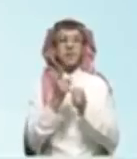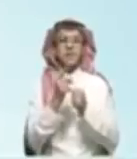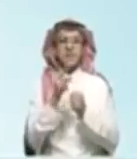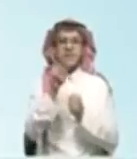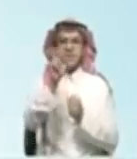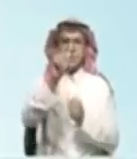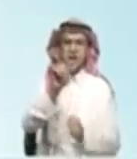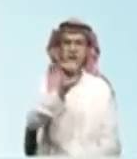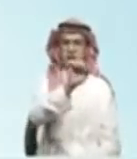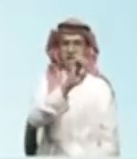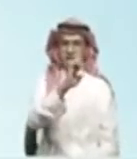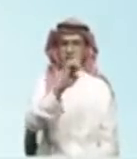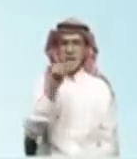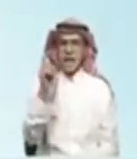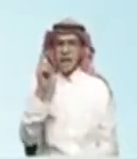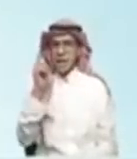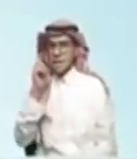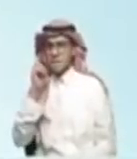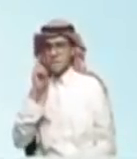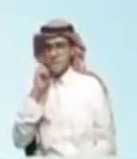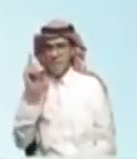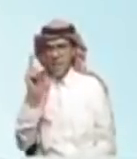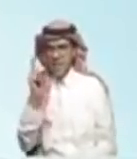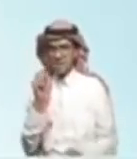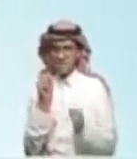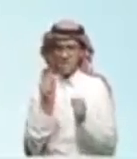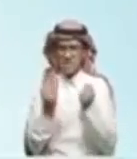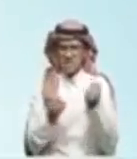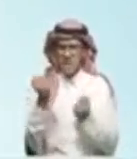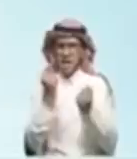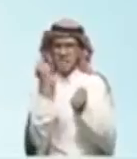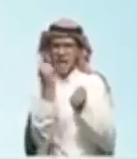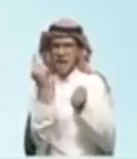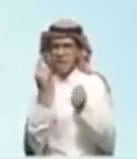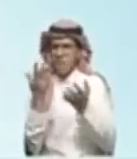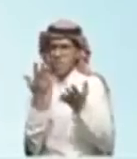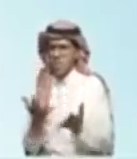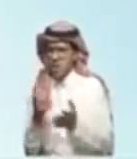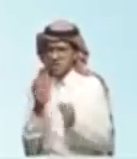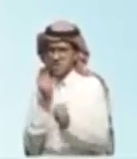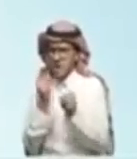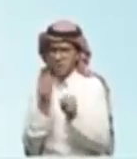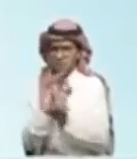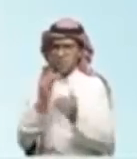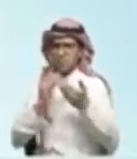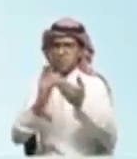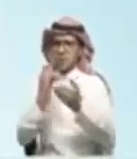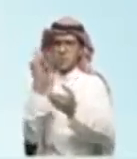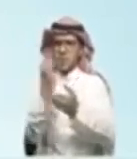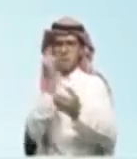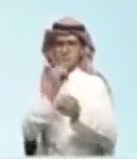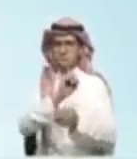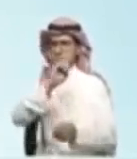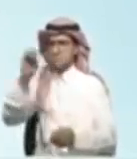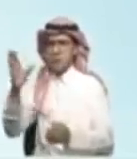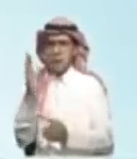التفويج من المدينة إلى مكة للحجاج الغير قادرين عن طريق سيارات الإسعاف. لحد الآن عدد الزوار لمنطقة المدينة